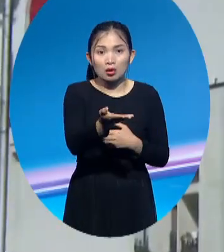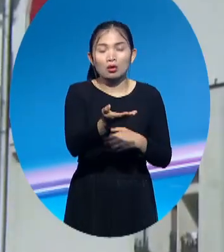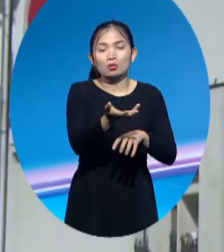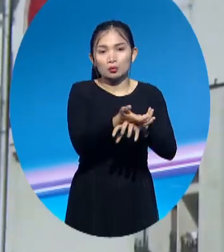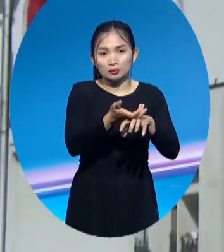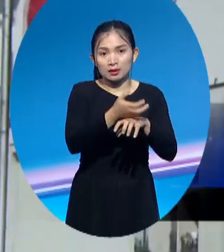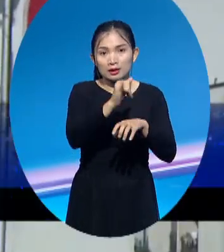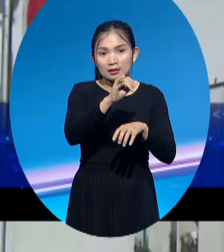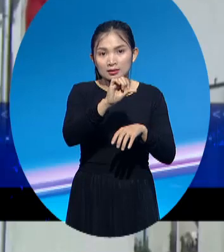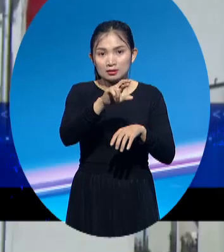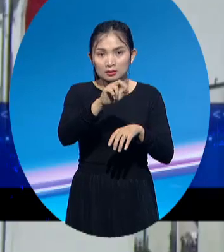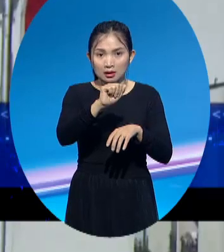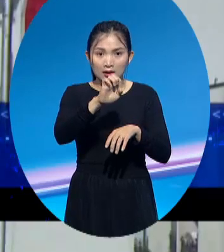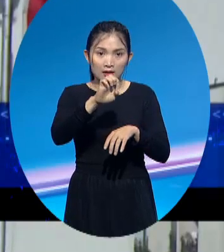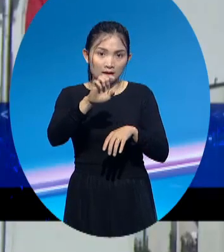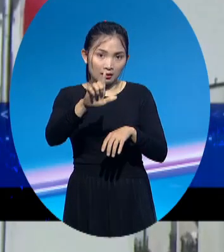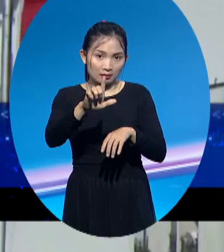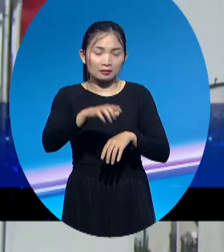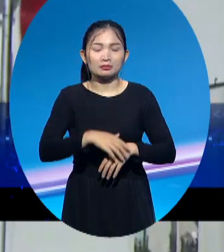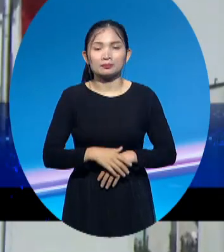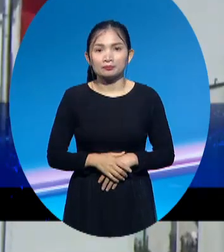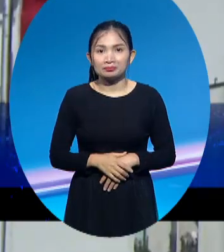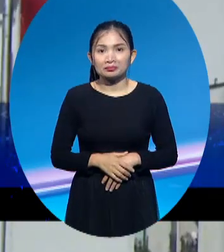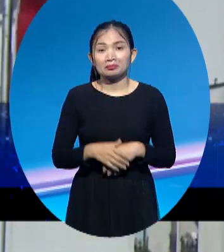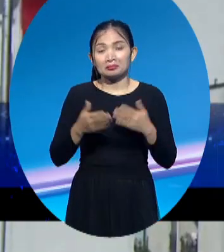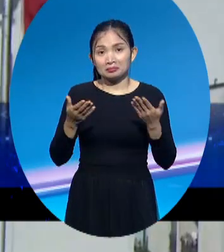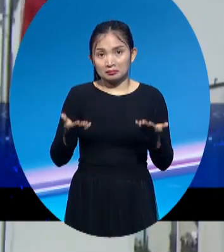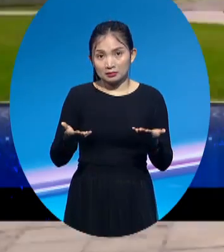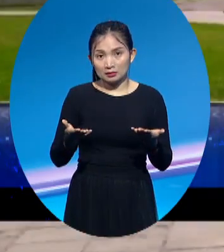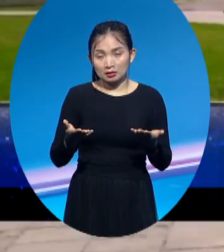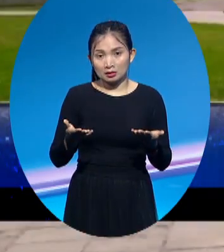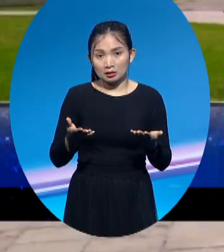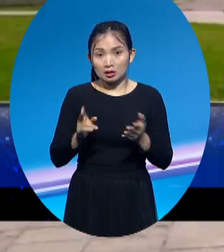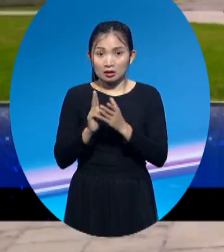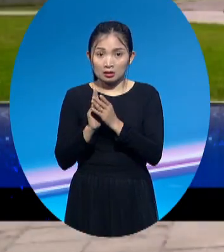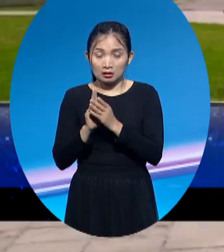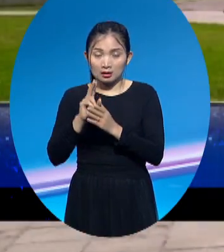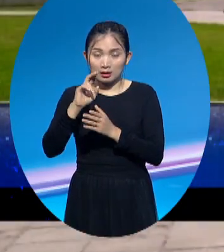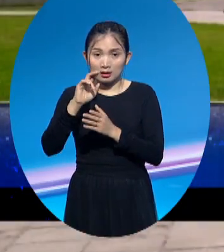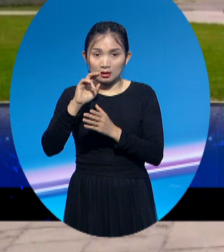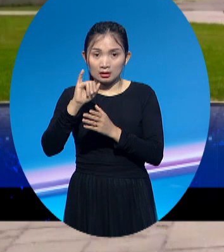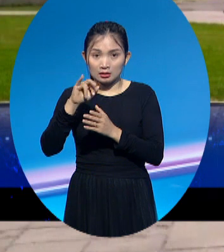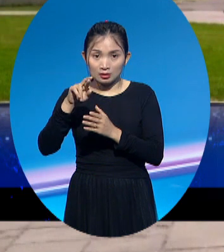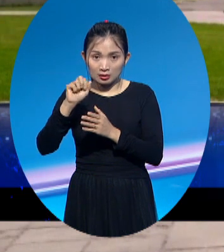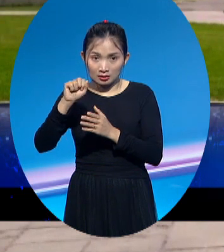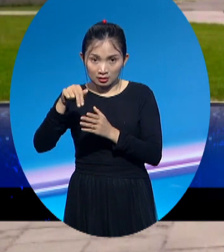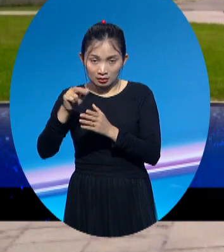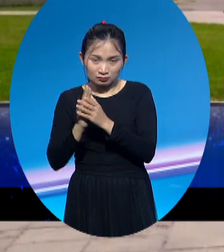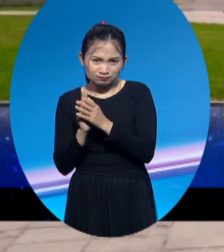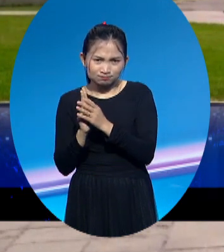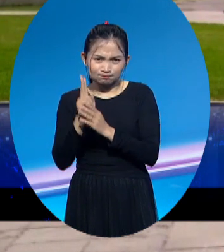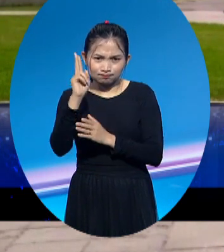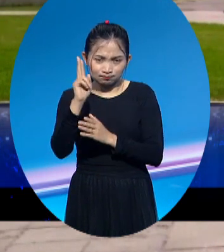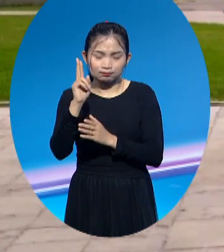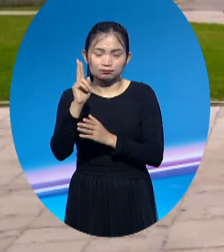Phó Tư lệnh cho biết hiện Iran đã hạn chế phạm vi tên lửa của mình trong vòng 2.000 km theo lệnh của lãnh tụ Cách mạng Hồi giáo Ayatollah